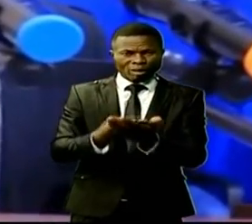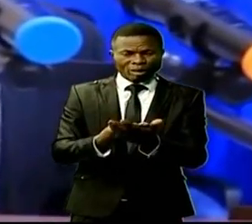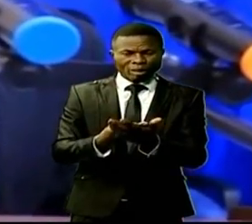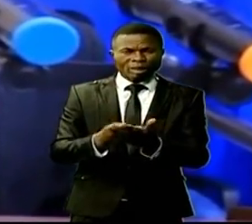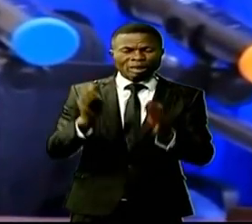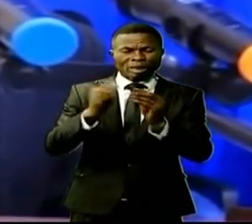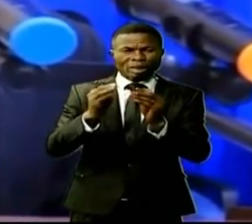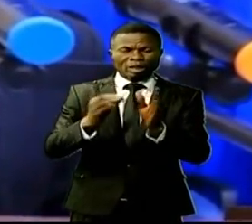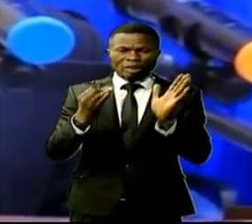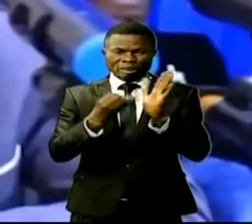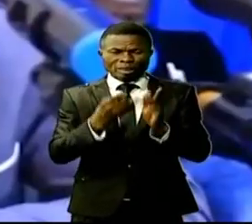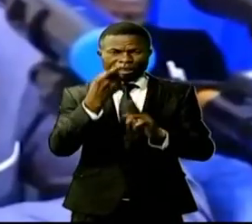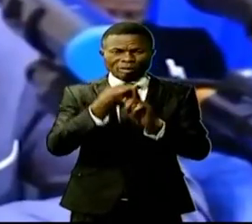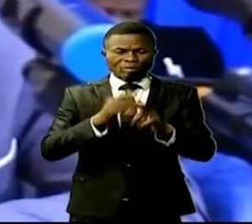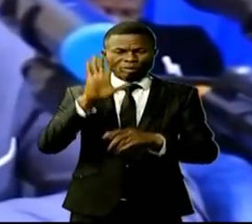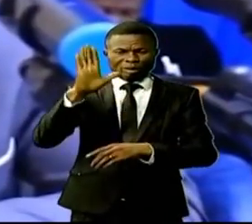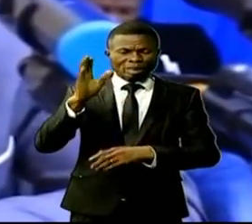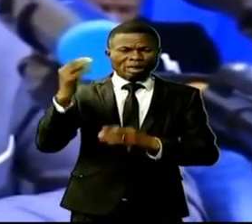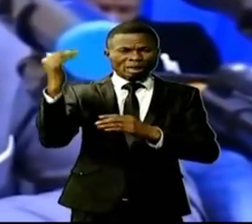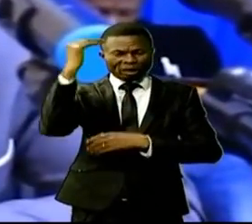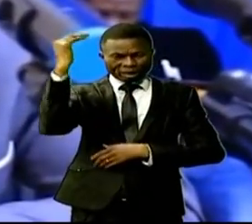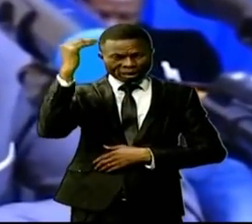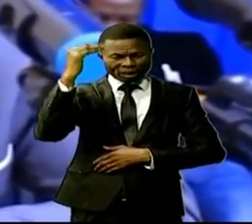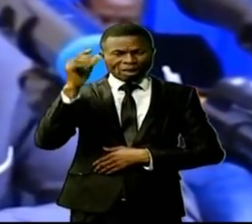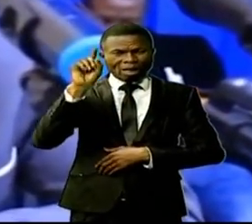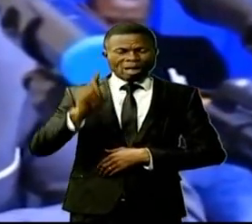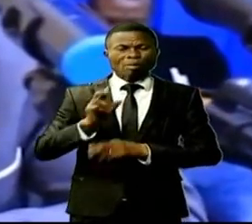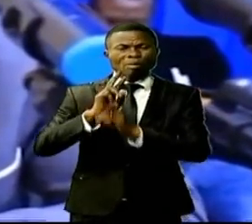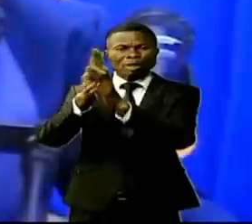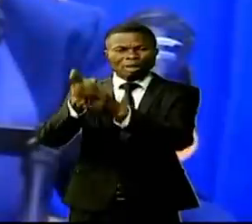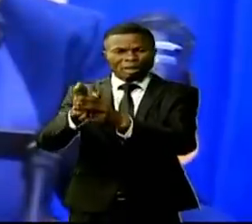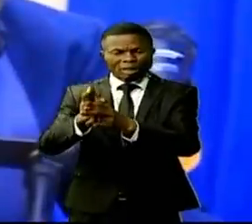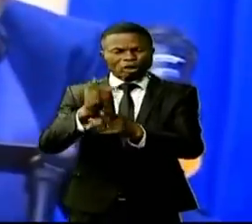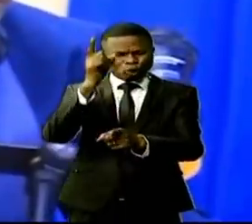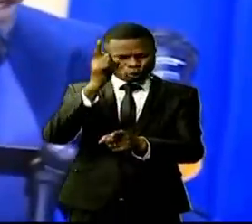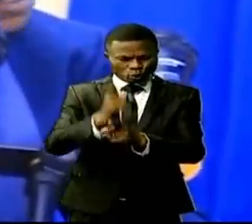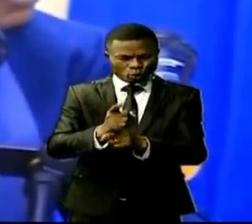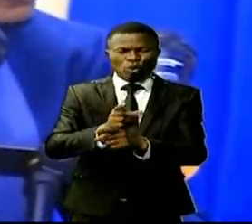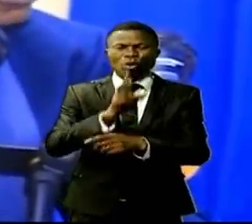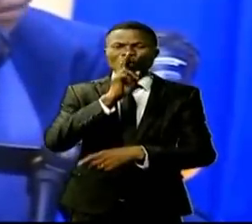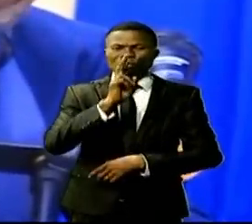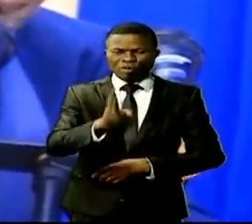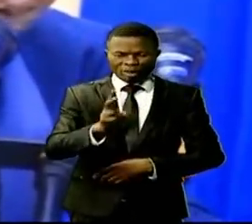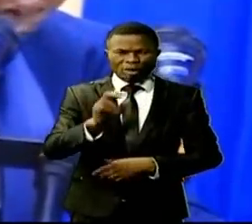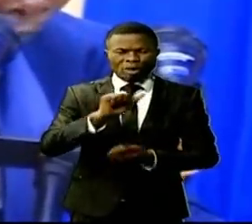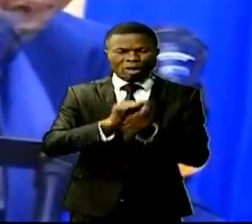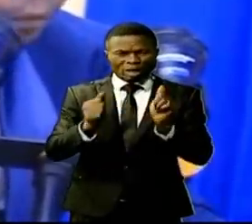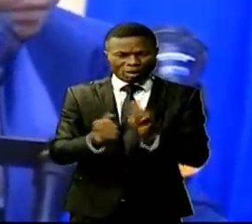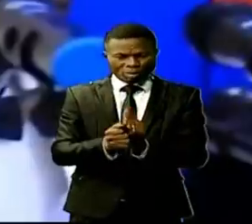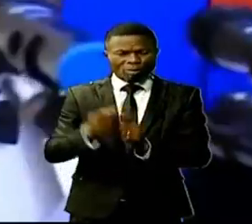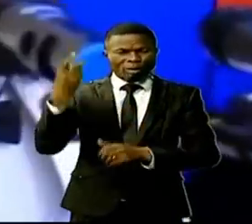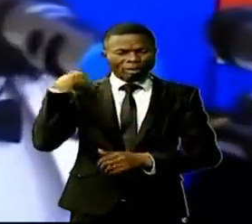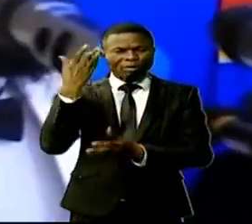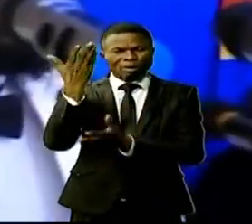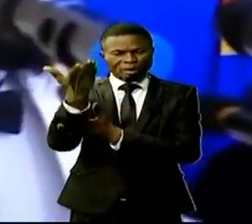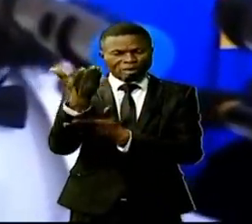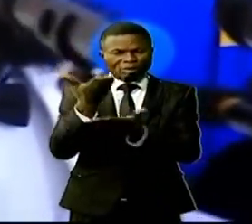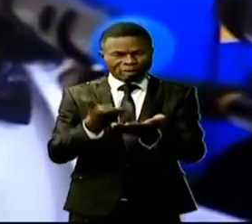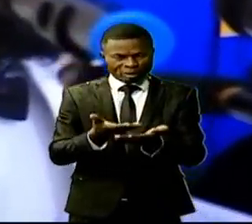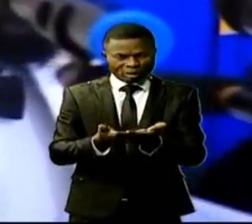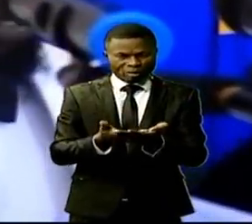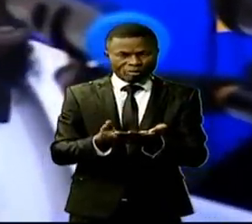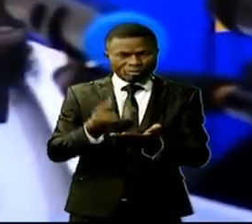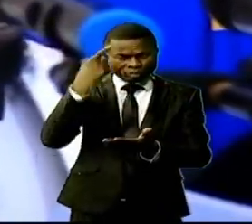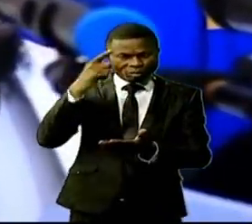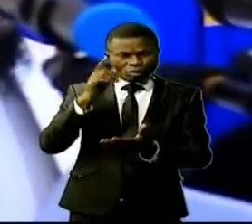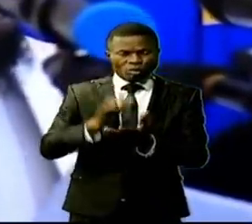du dimanche 5 décembre dernier, où il a voulu répondre avec exactitude aux différentes préoccupations soulevées par les élus provinciaux. Pour les